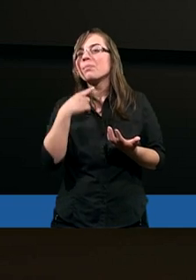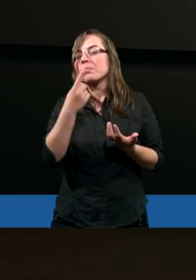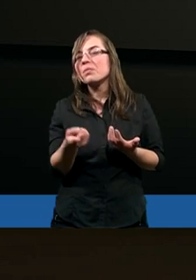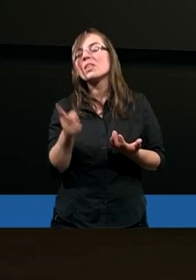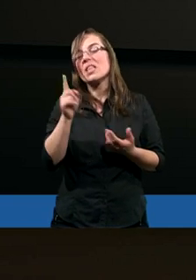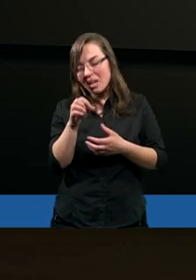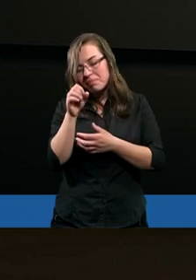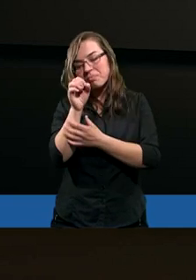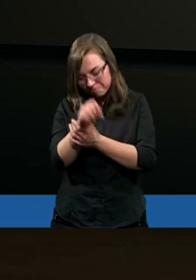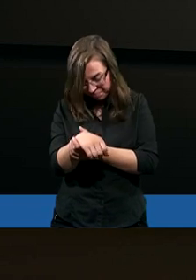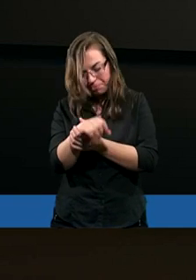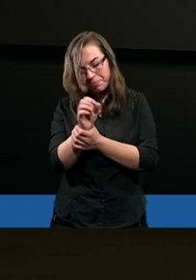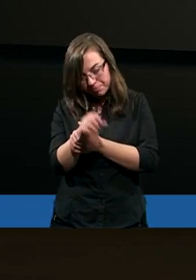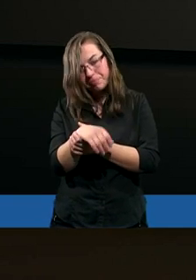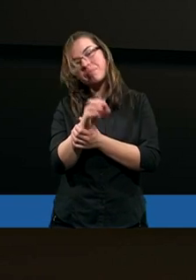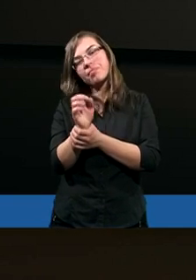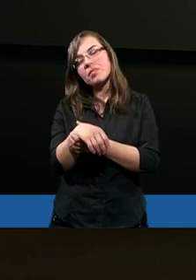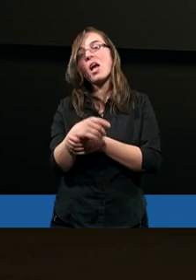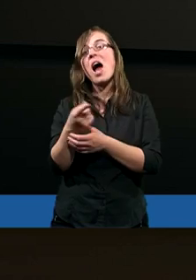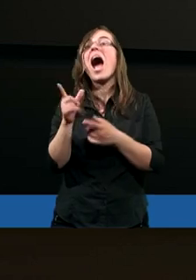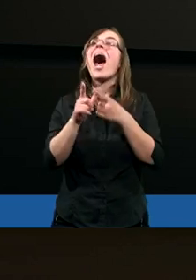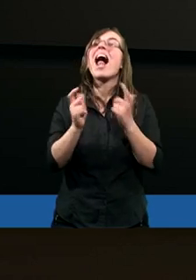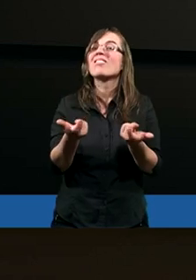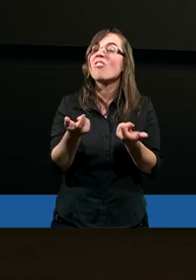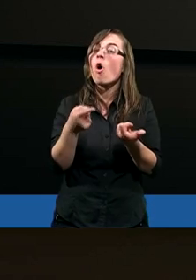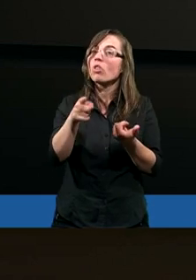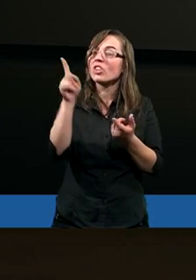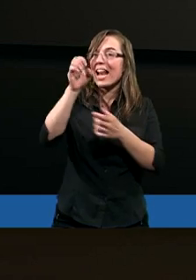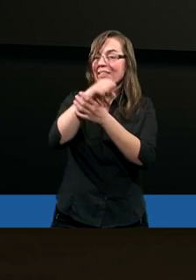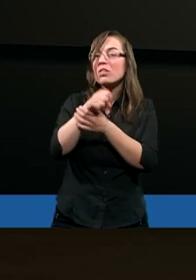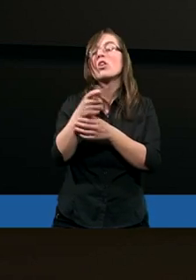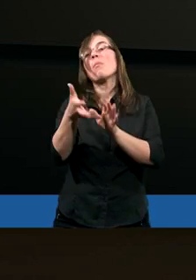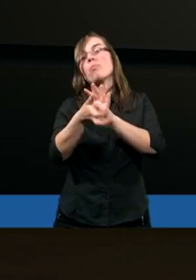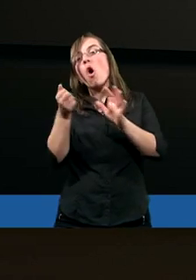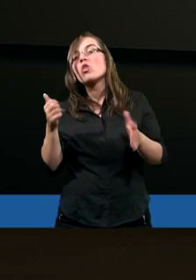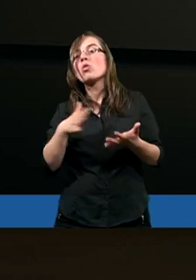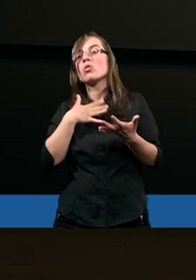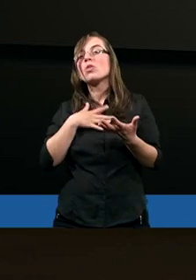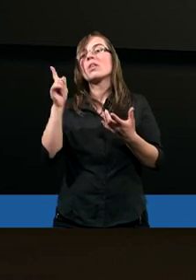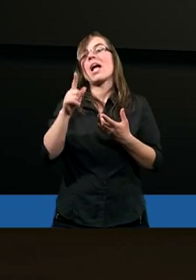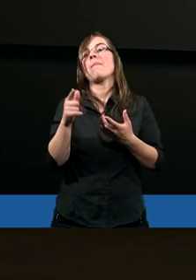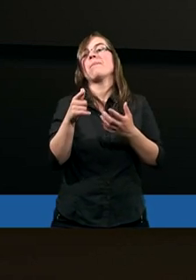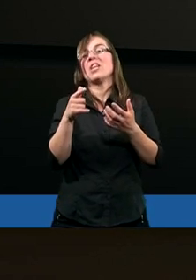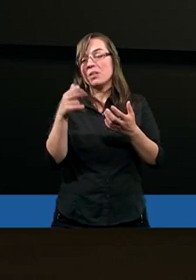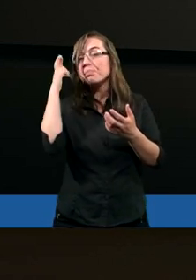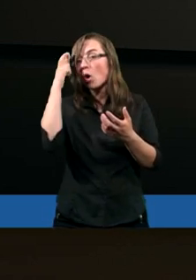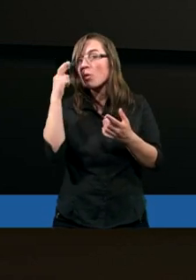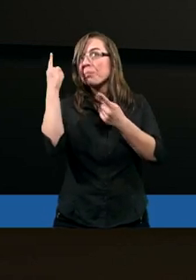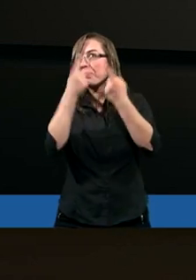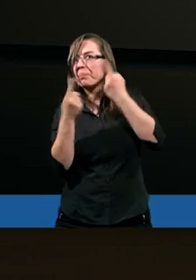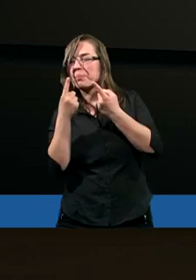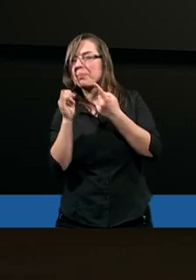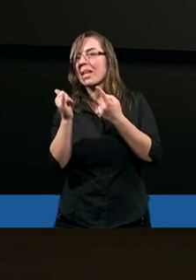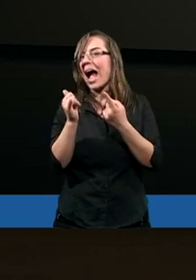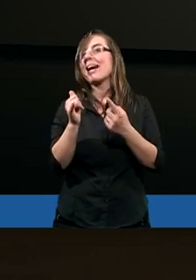kiwanie głową, tak? Ale kiwanie głową pociąga za sobą właśnie to, co Leszku powiedziałeś. Podążanie za Nim i robienie tego,